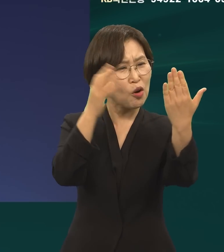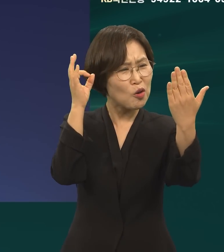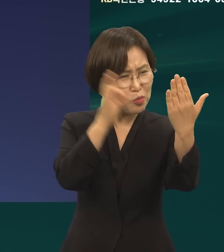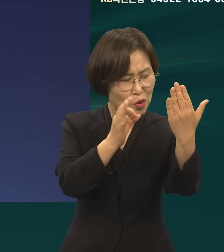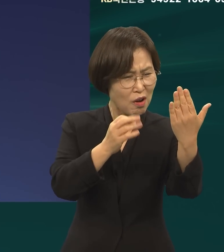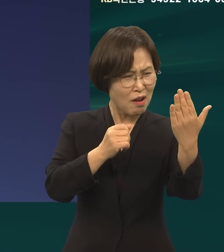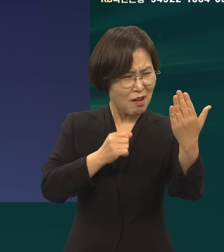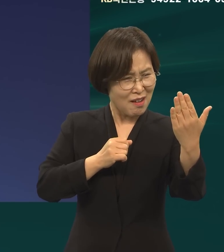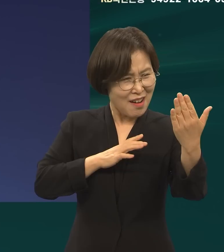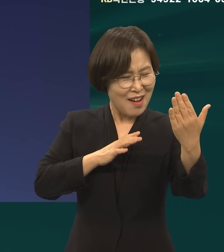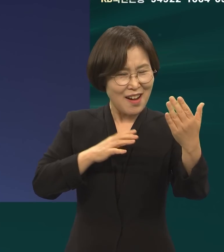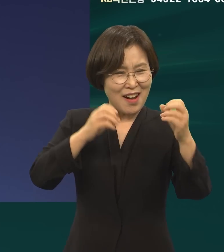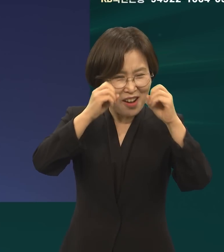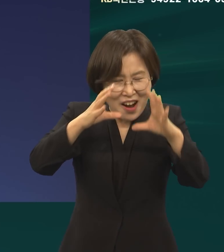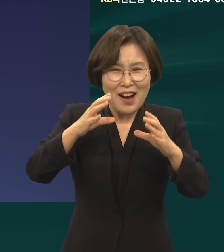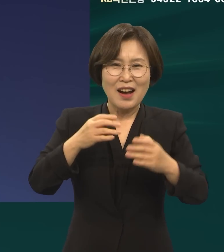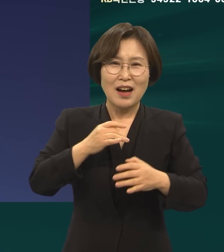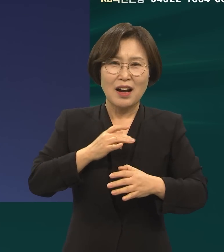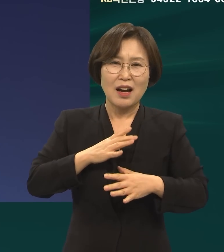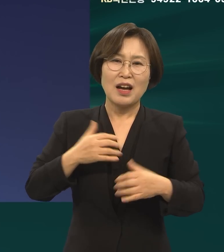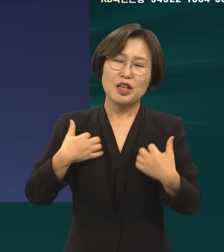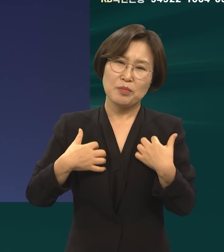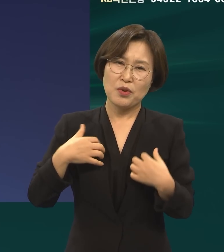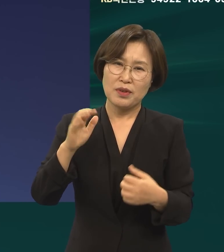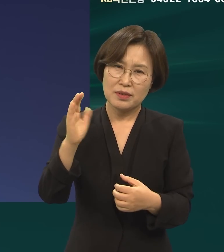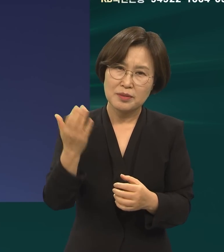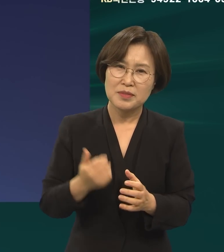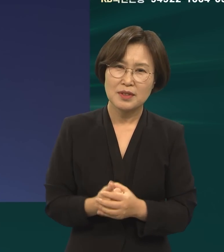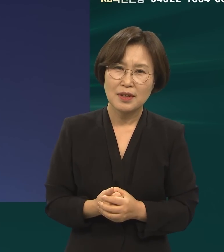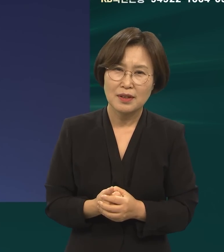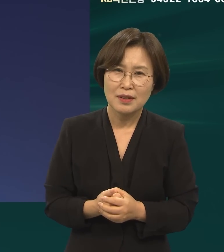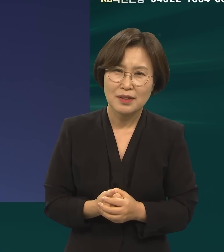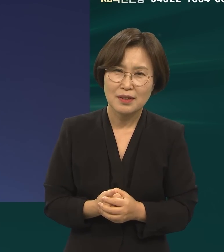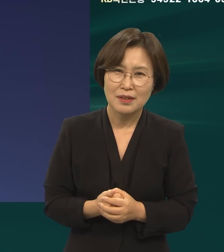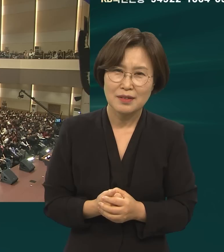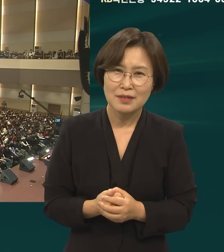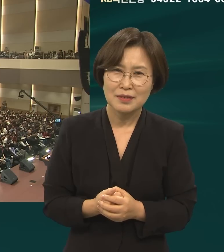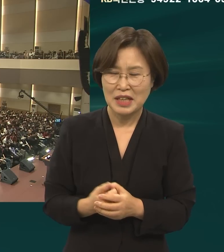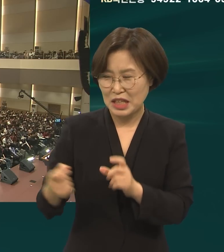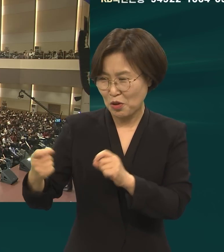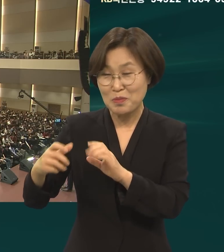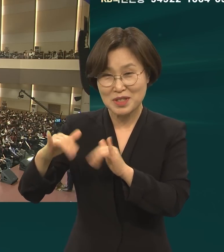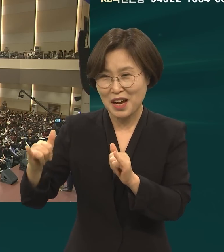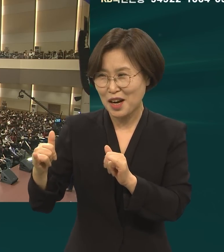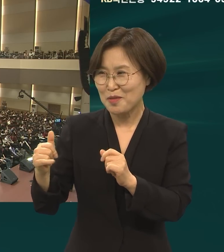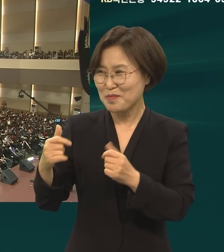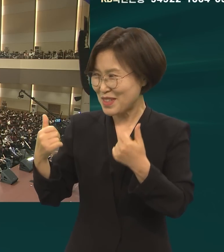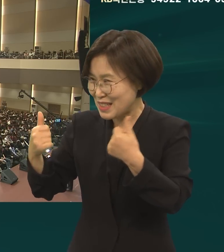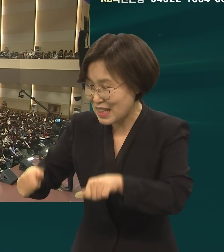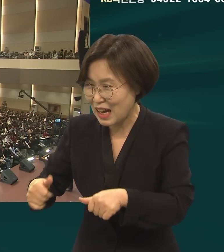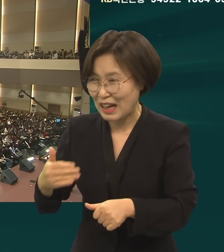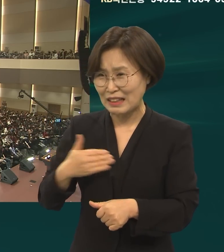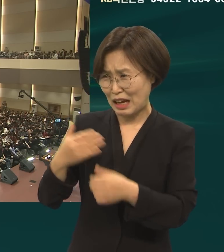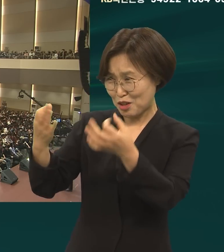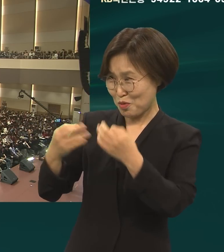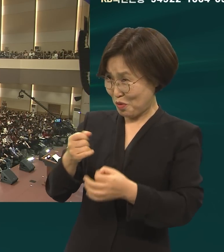바랍니다. 옆 사람하고 한번 인사해 볼까요? 저를 보고 놀라지 않으셨습니까? 한번 인사하겠습니다.